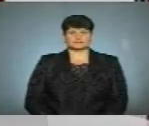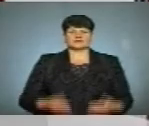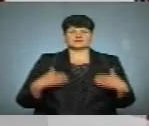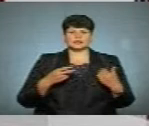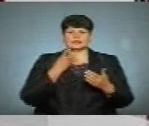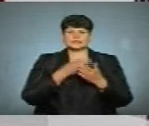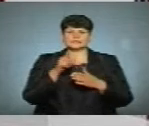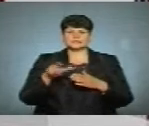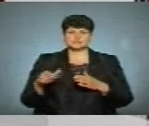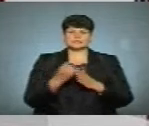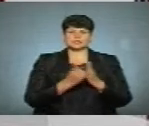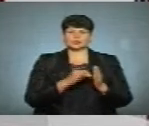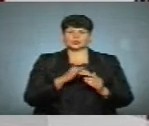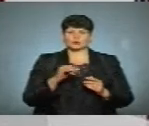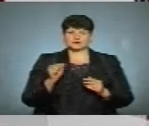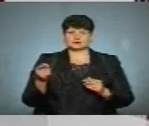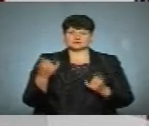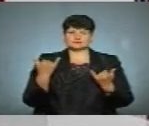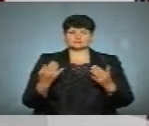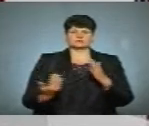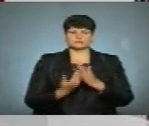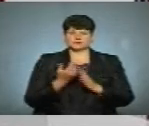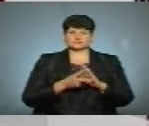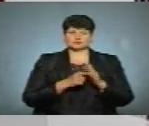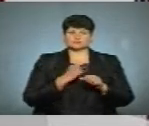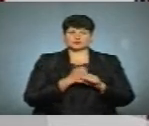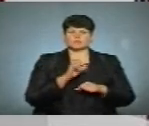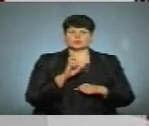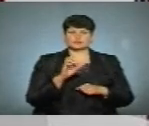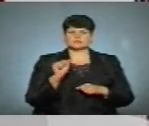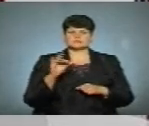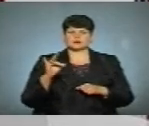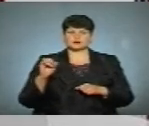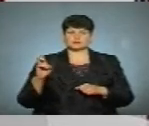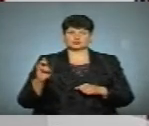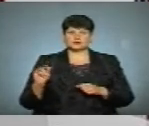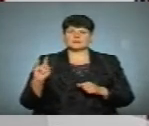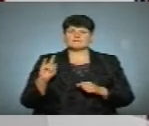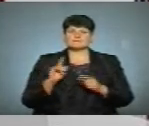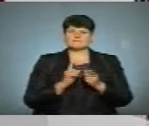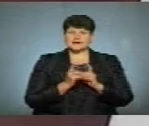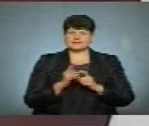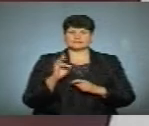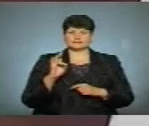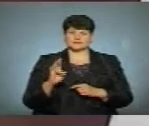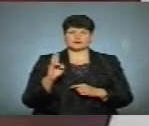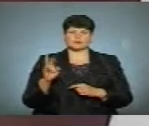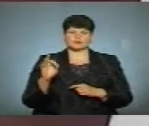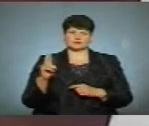Вітаю глядачів телеканалу ЮА Тернопіль. В ефірі новини. У студії Богдана Сарабун, сурдопереклад Надія Коцовська.